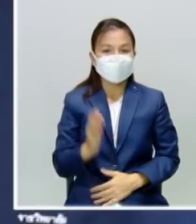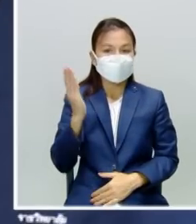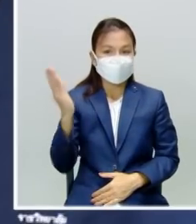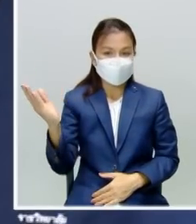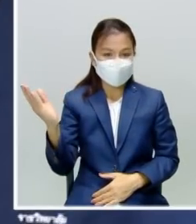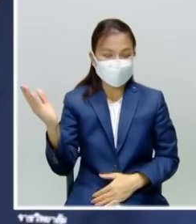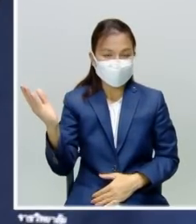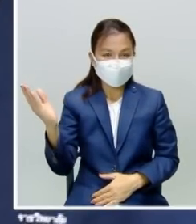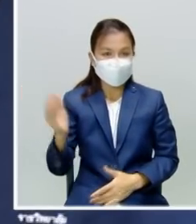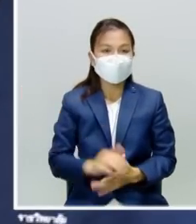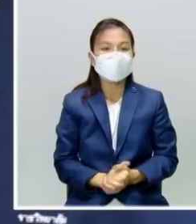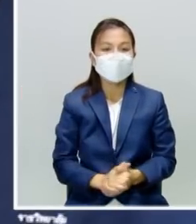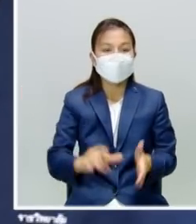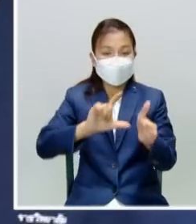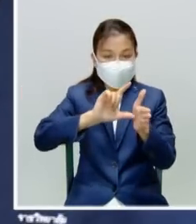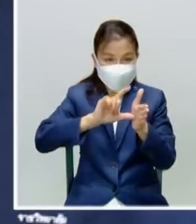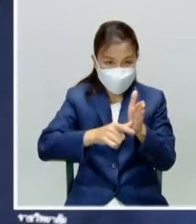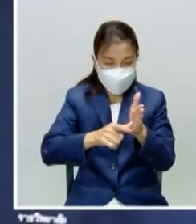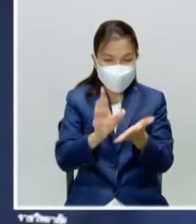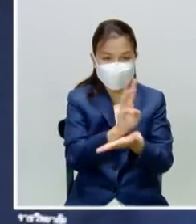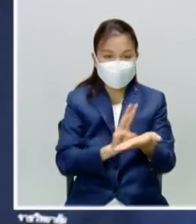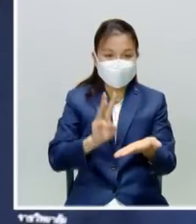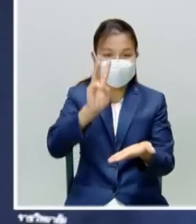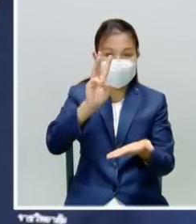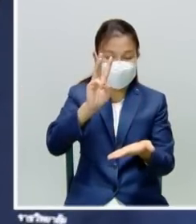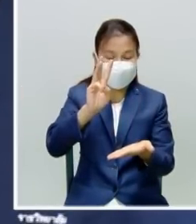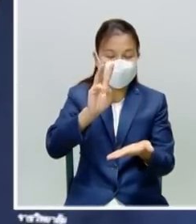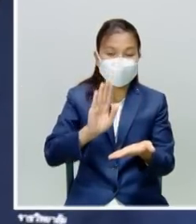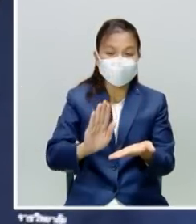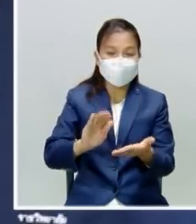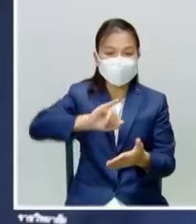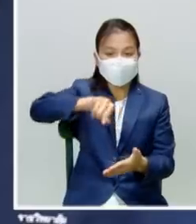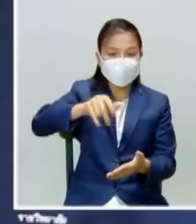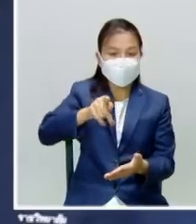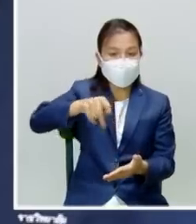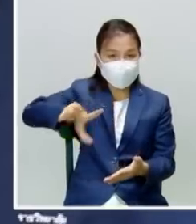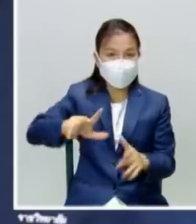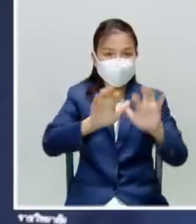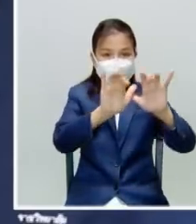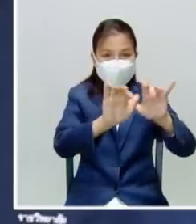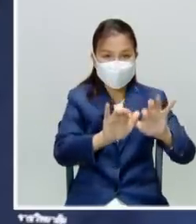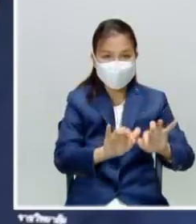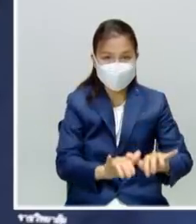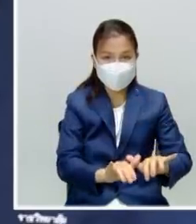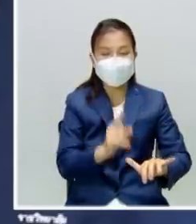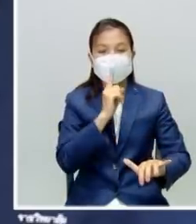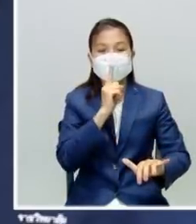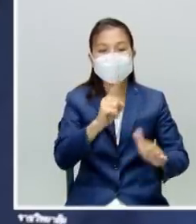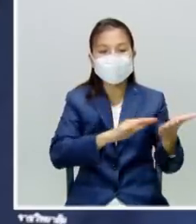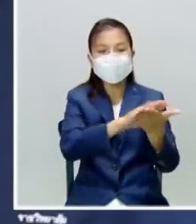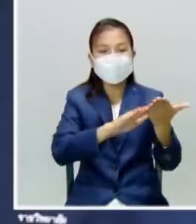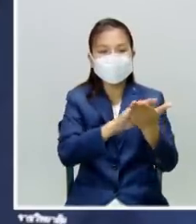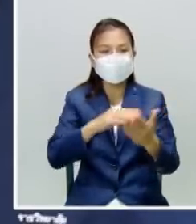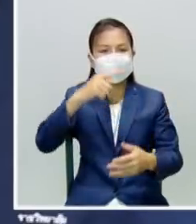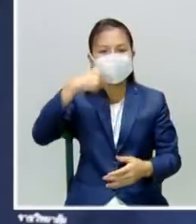แพทย์นิธิมหานนท์ เลขาธิการราชวิทยาลัยจุฬาภรณ์ท่านได้โพสต์ Facebook นะคะก็เป็นการขอโทษที่แถลงข่าวพูด